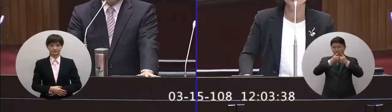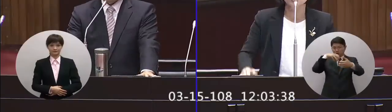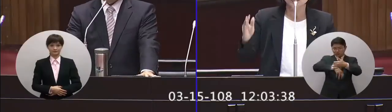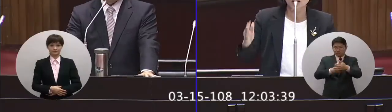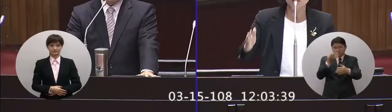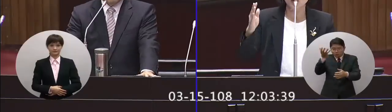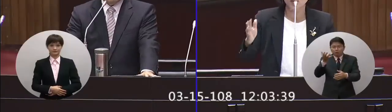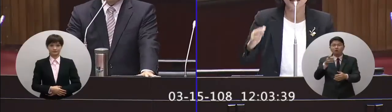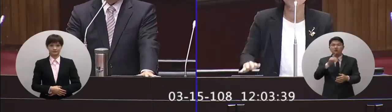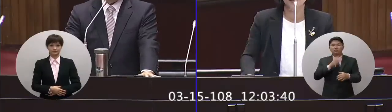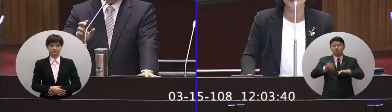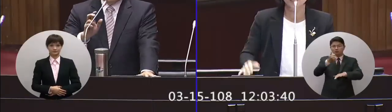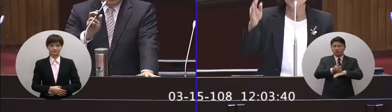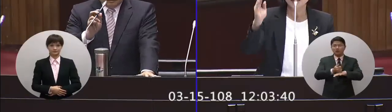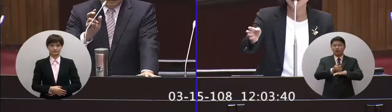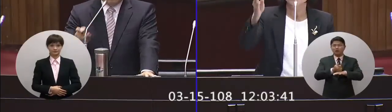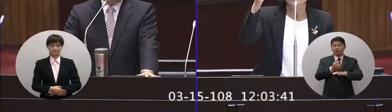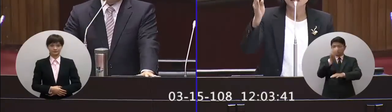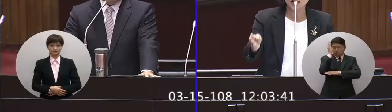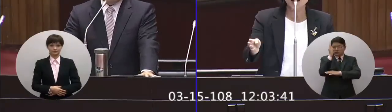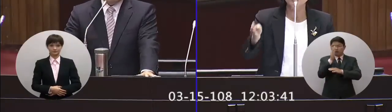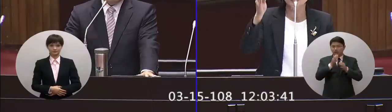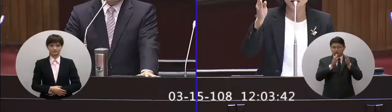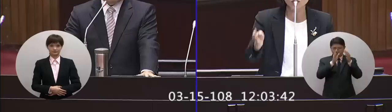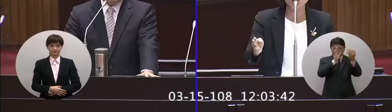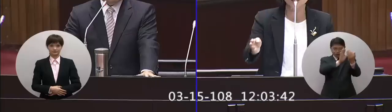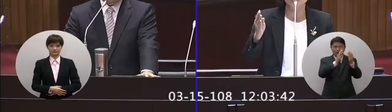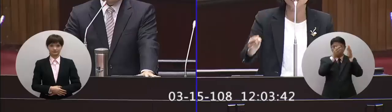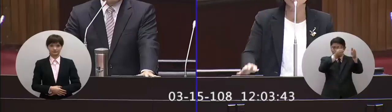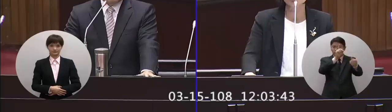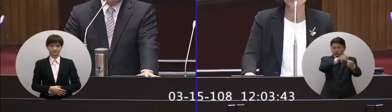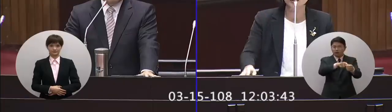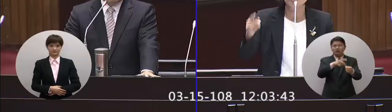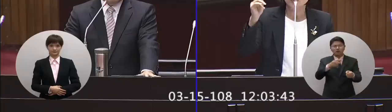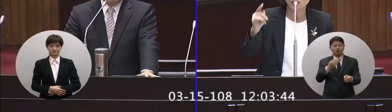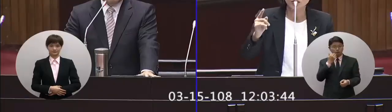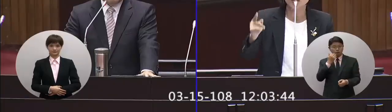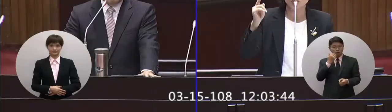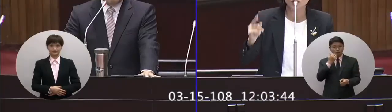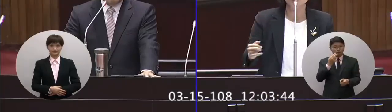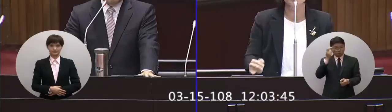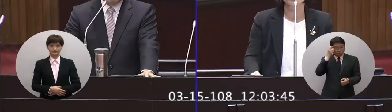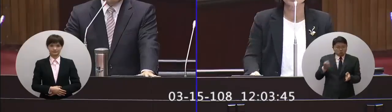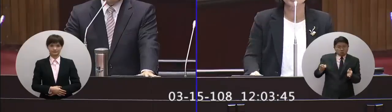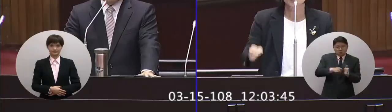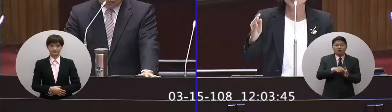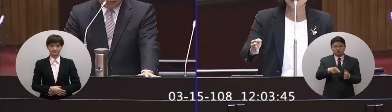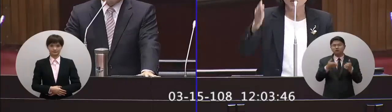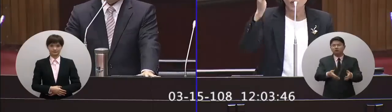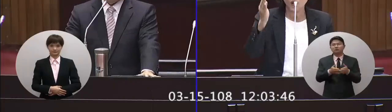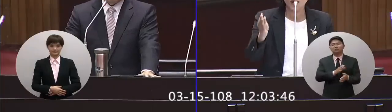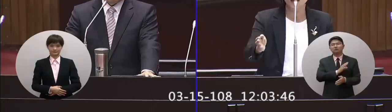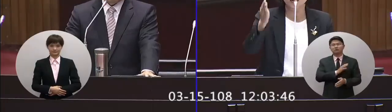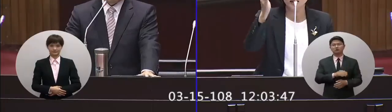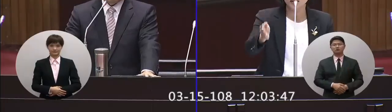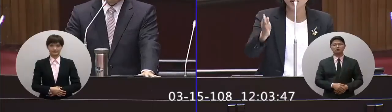站在这里成为国家的方向。但可以一致的始终如一的，这是最重要的事情。所